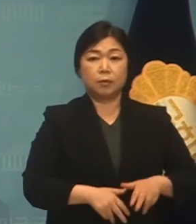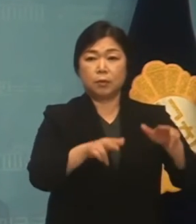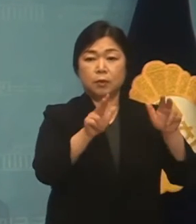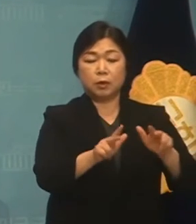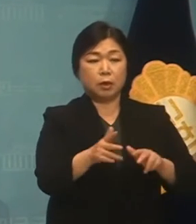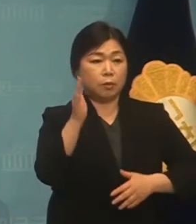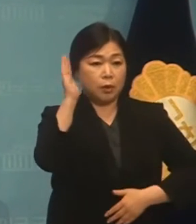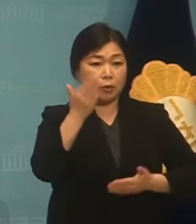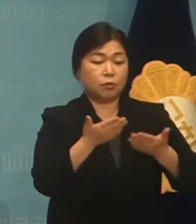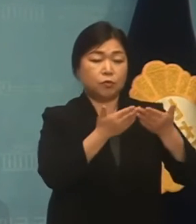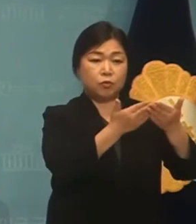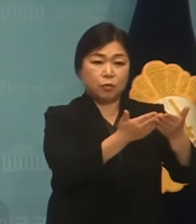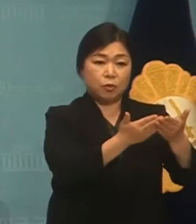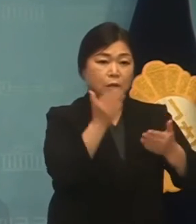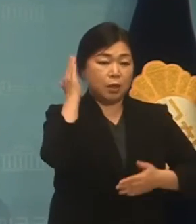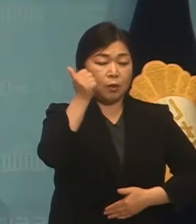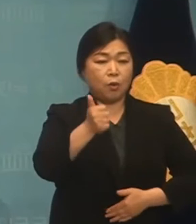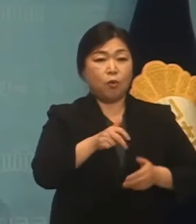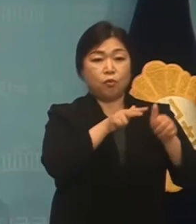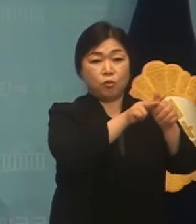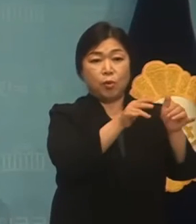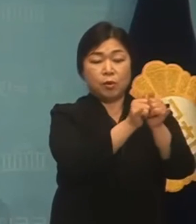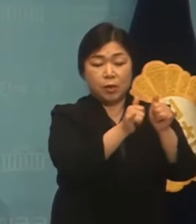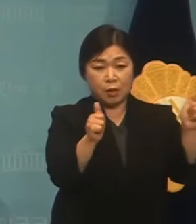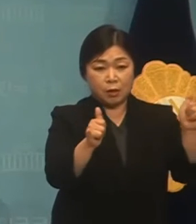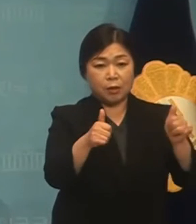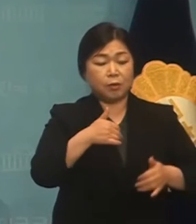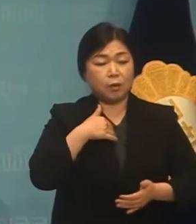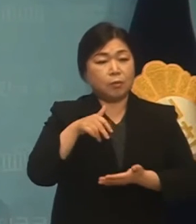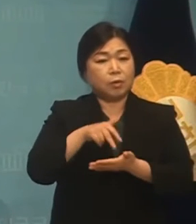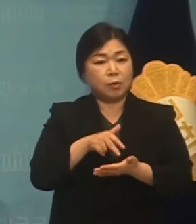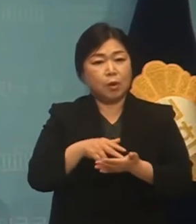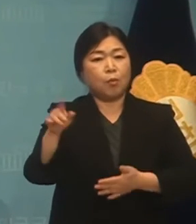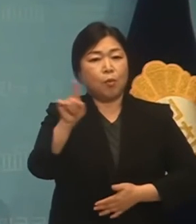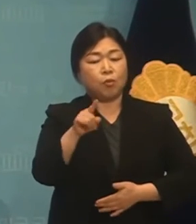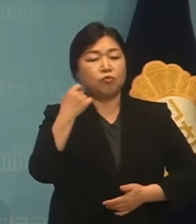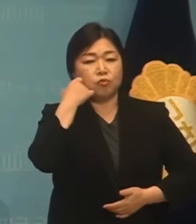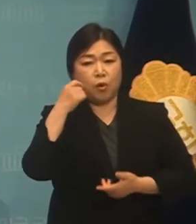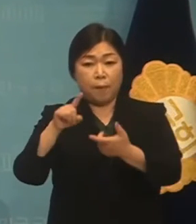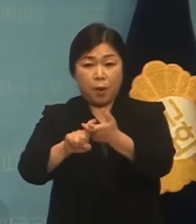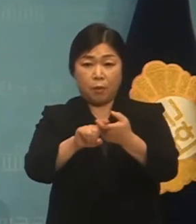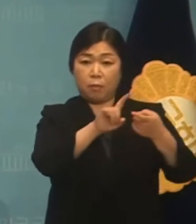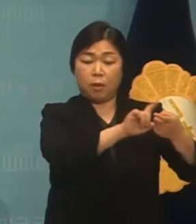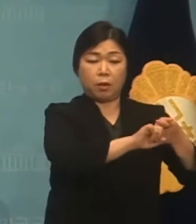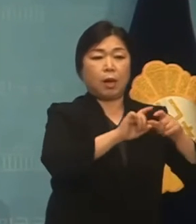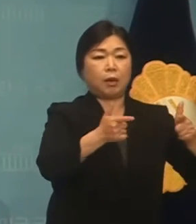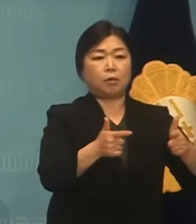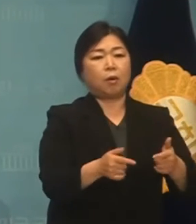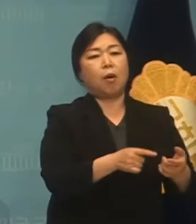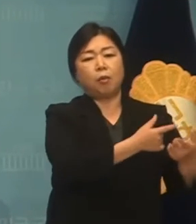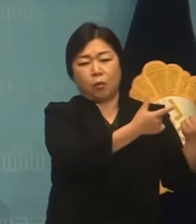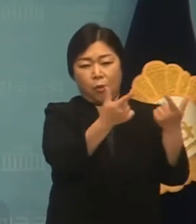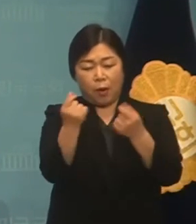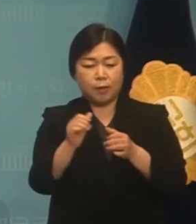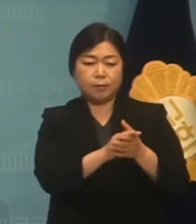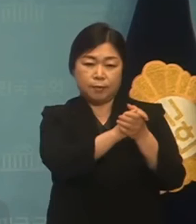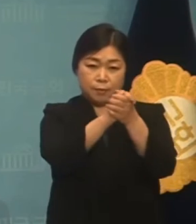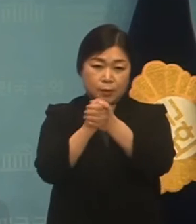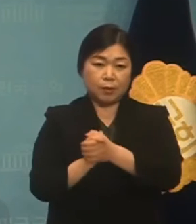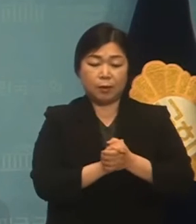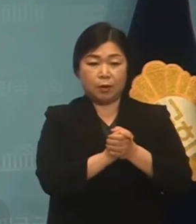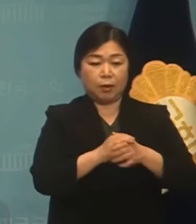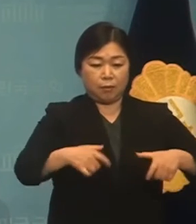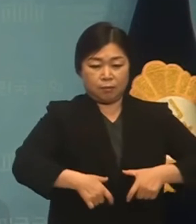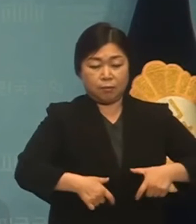지금 거론되는 당내 대선 후보들과는 저는 어느 하나 편중됨이 없이 두루 친구를 가지고 있습니다.